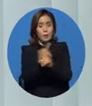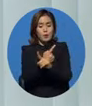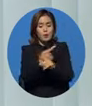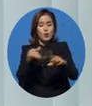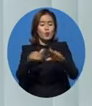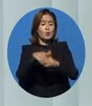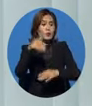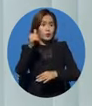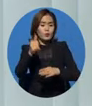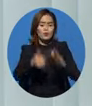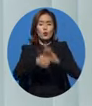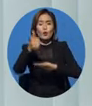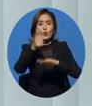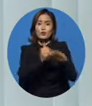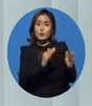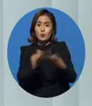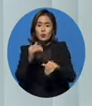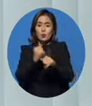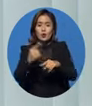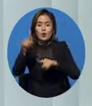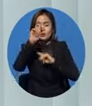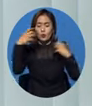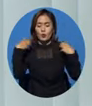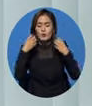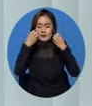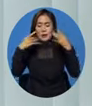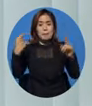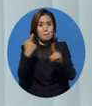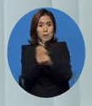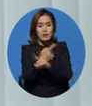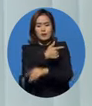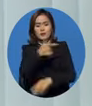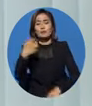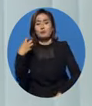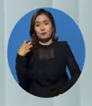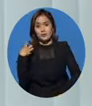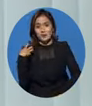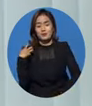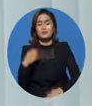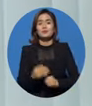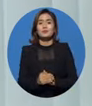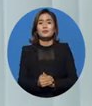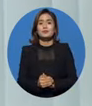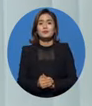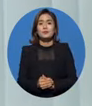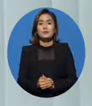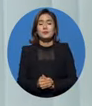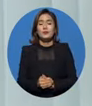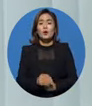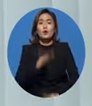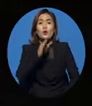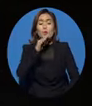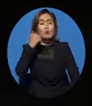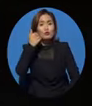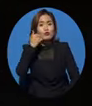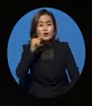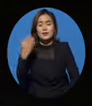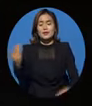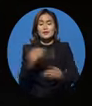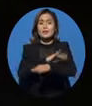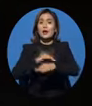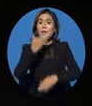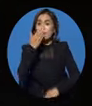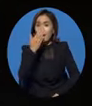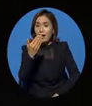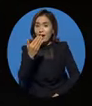성공적인 마 무려 정권 체 창출 이라는 막중한 과제를 부여 받게 됩니다 과연 누가 이 역할을 가장